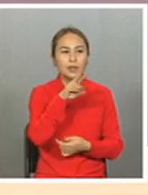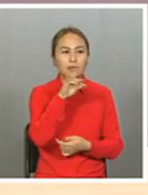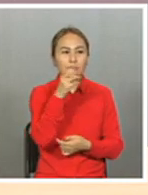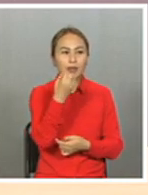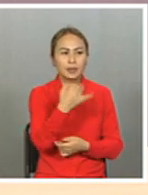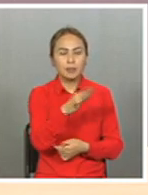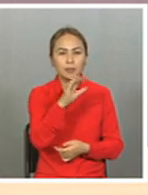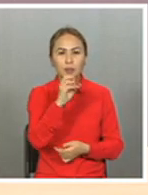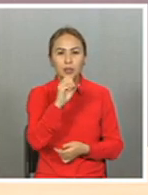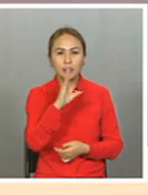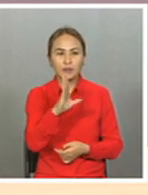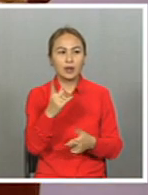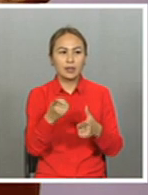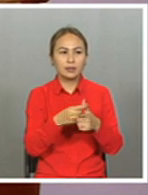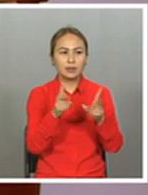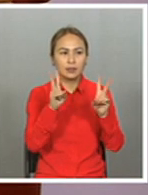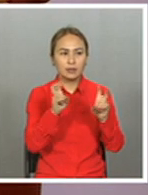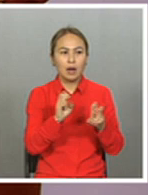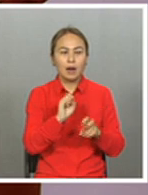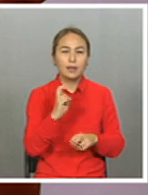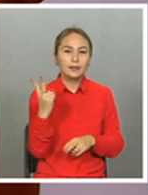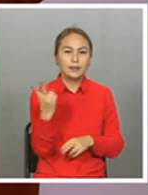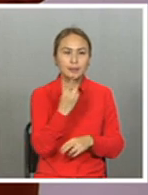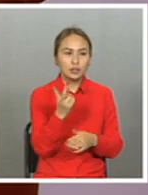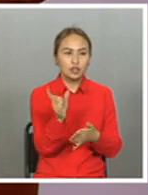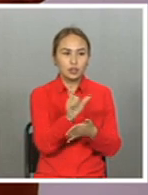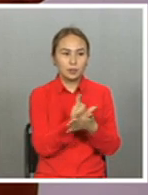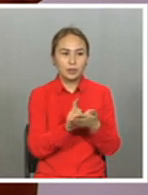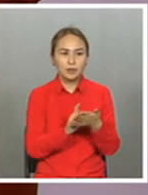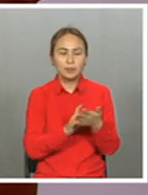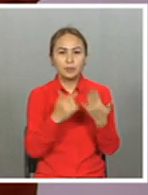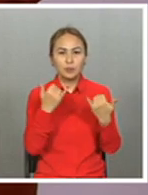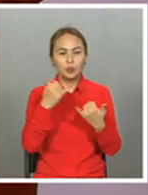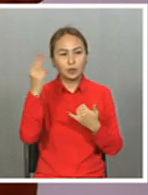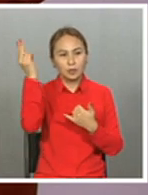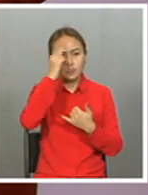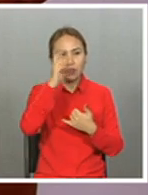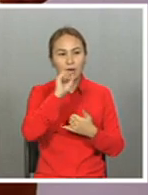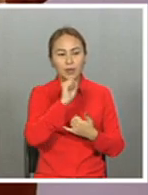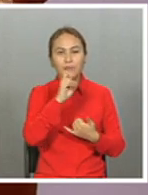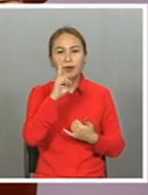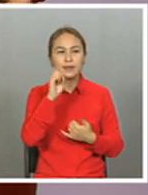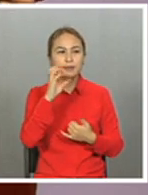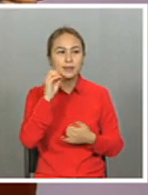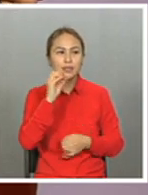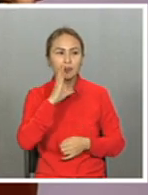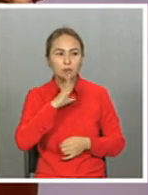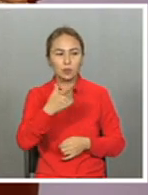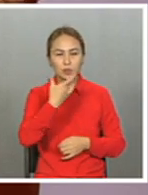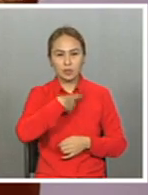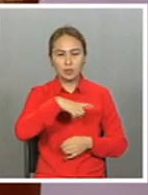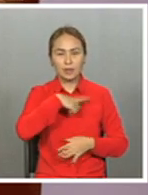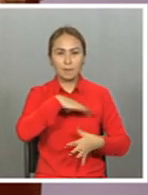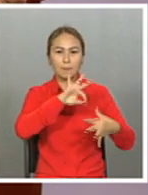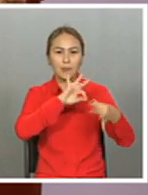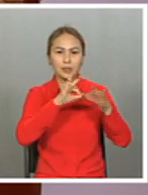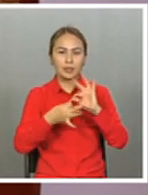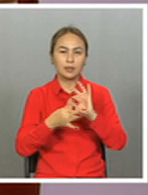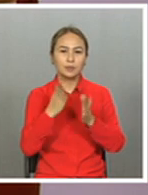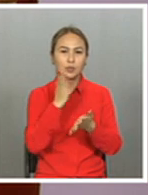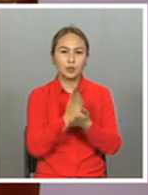Әміртай Бөреевтің атынан. Ал бүгінгі мәтін Әбілхан Қастеевтің өзінен баяндалып